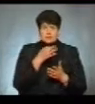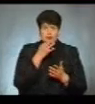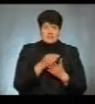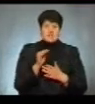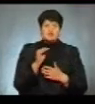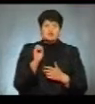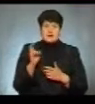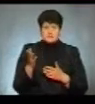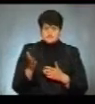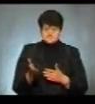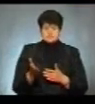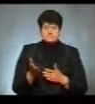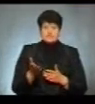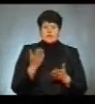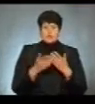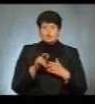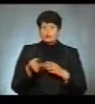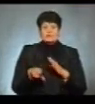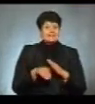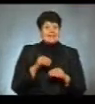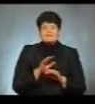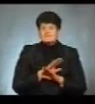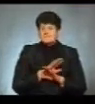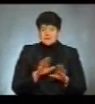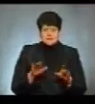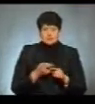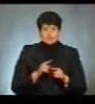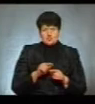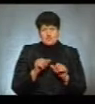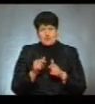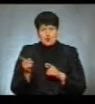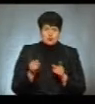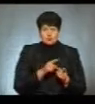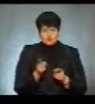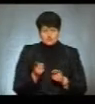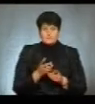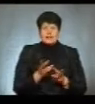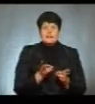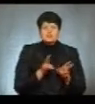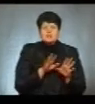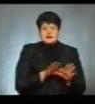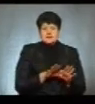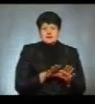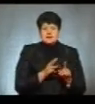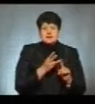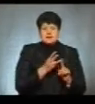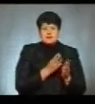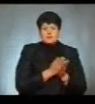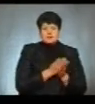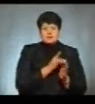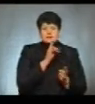ЖЕК. Далі, якщо мешканці не виберуть цю одну форму чи другу, тоді лишається послуга за